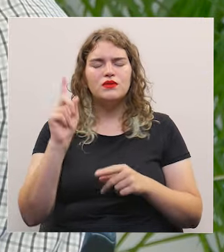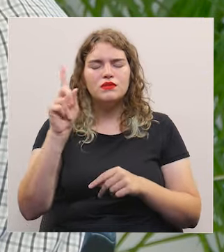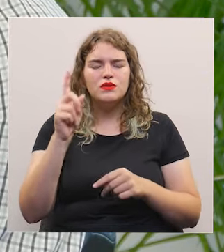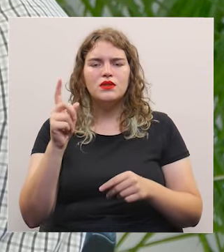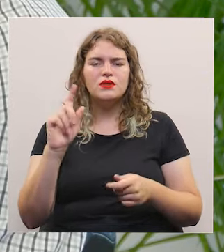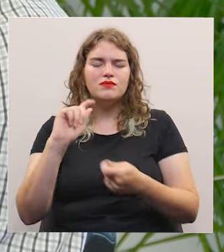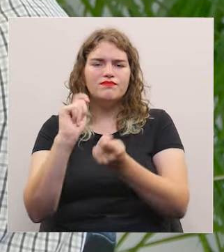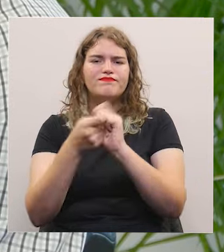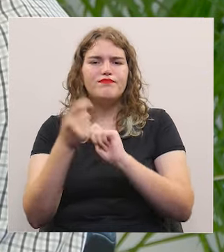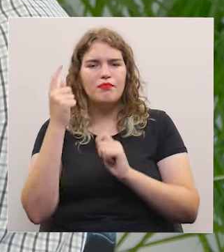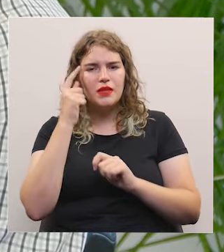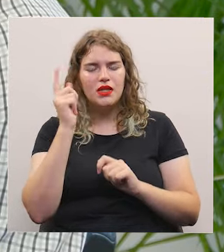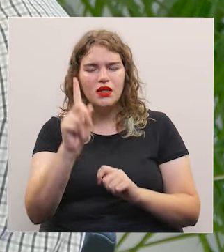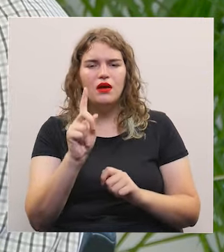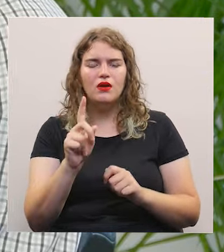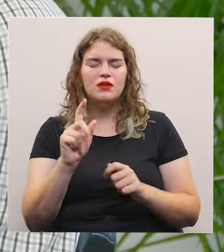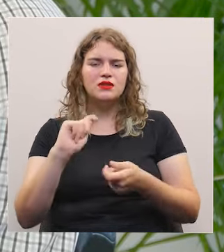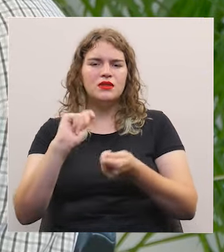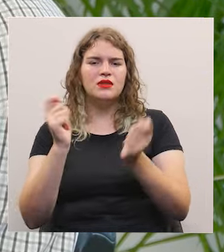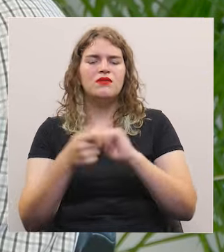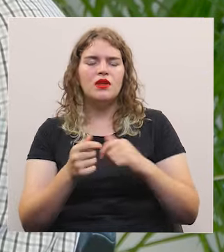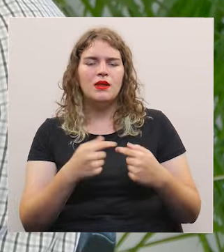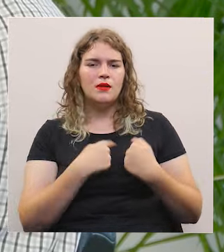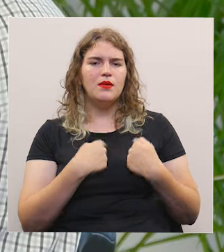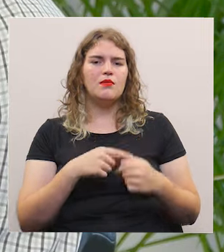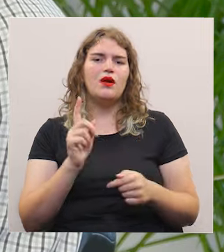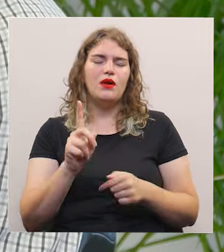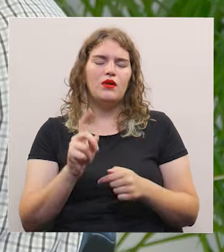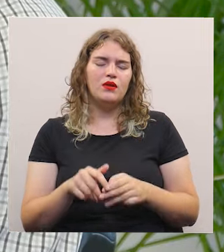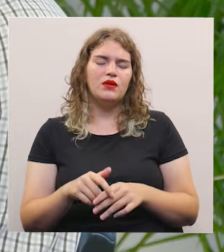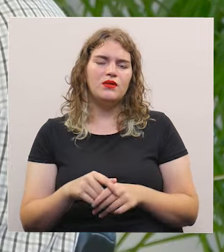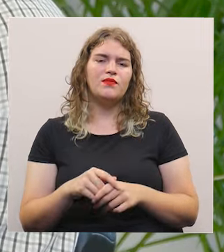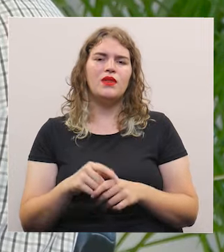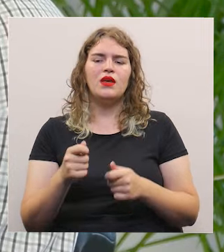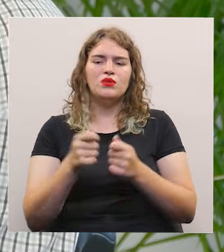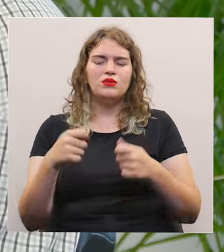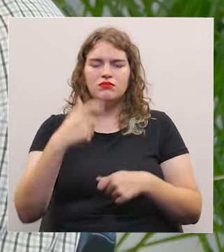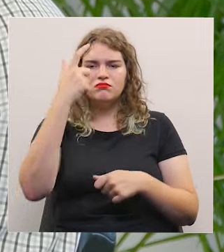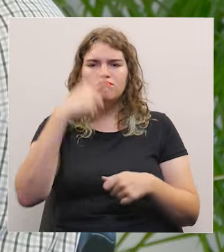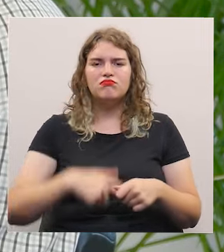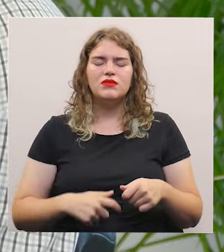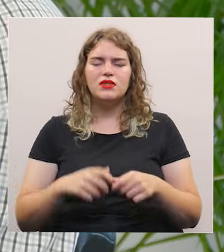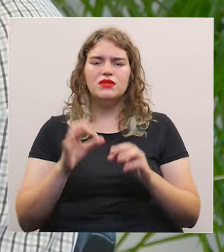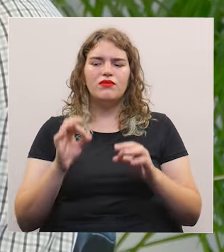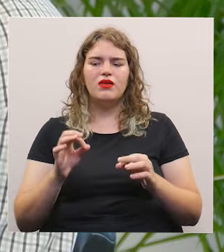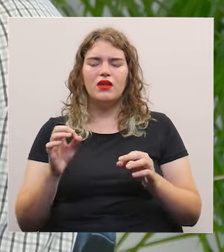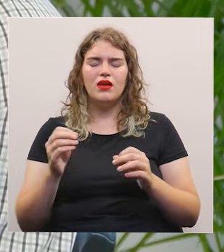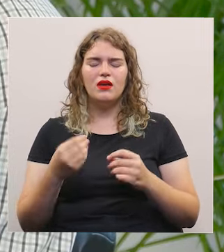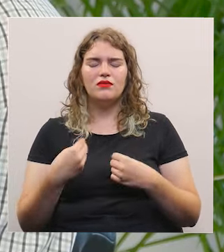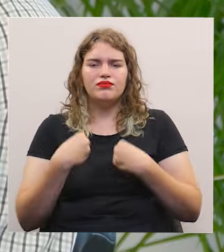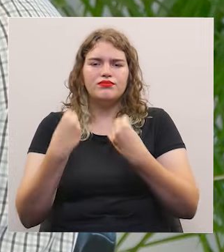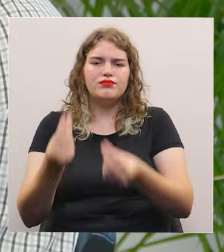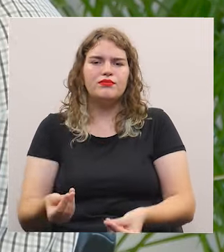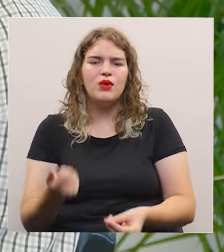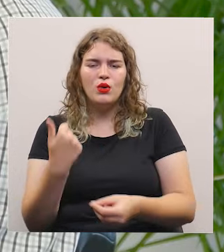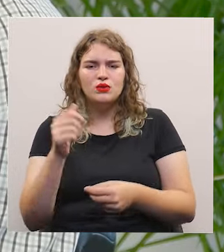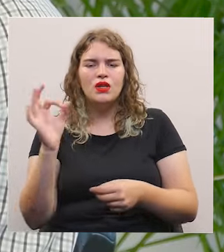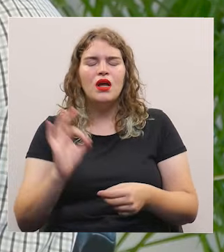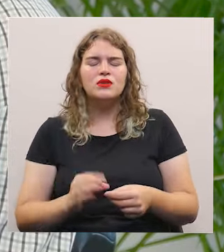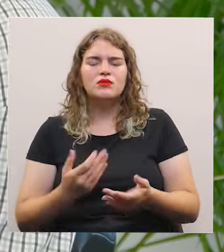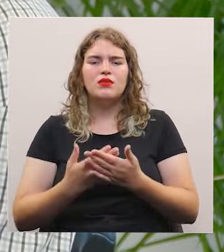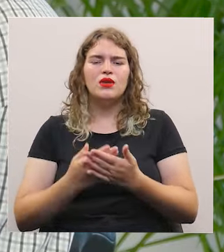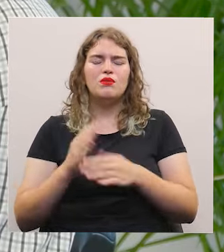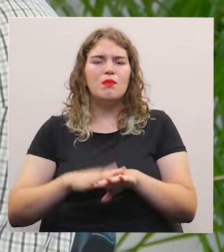să transforme mintea lor, să transforme inima lor, întreaga lor ființă să fie una predată în